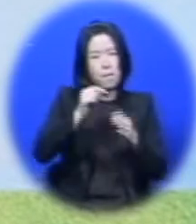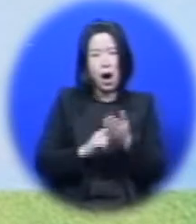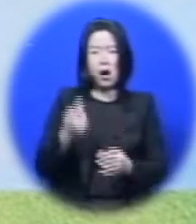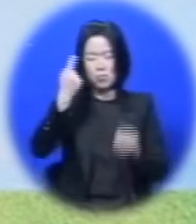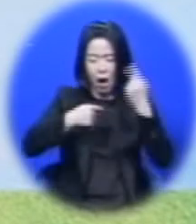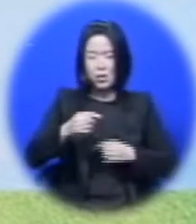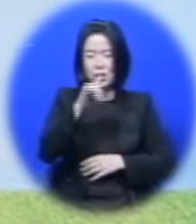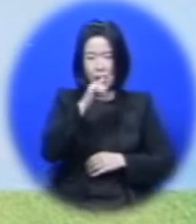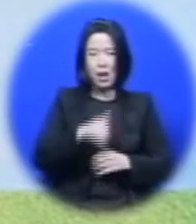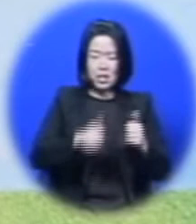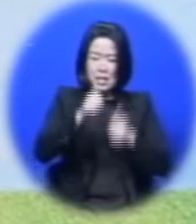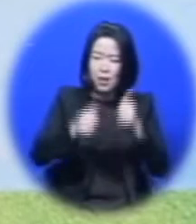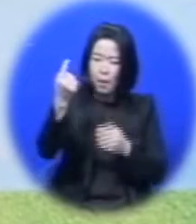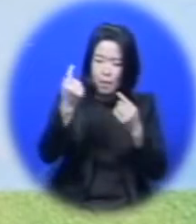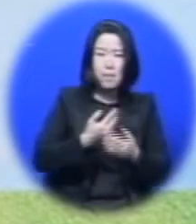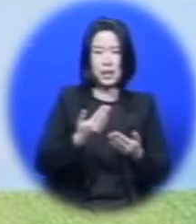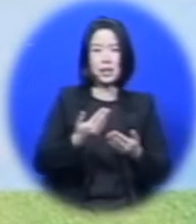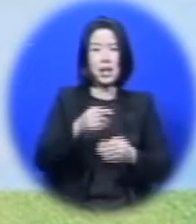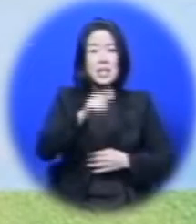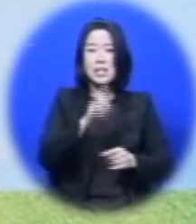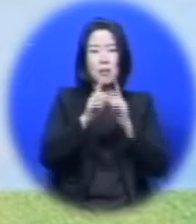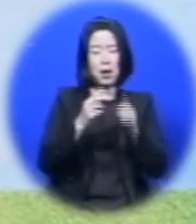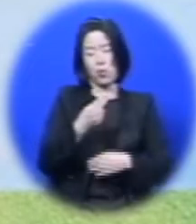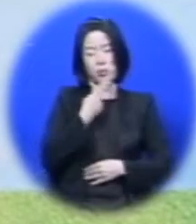상처받았다, 시험받았다 이런 말 없어요. 왜?